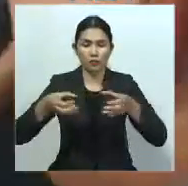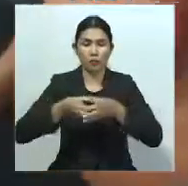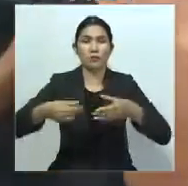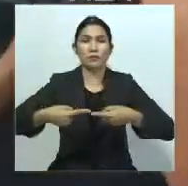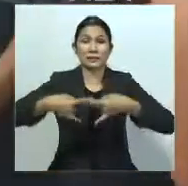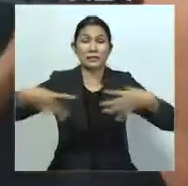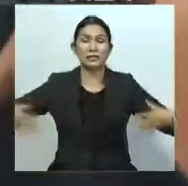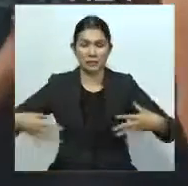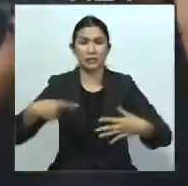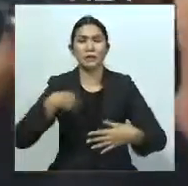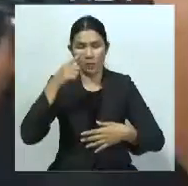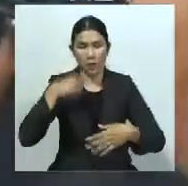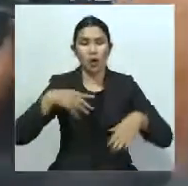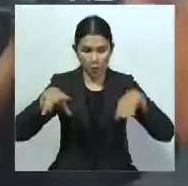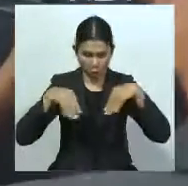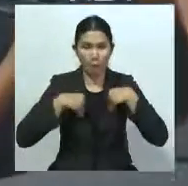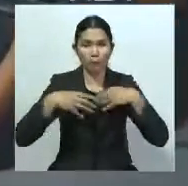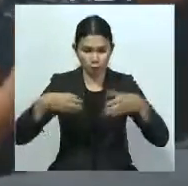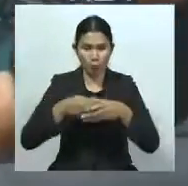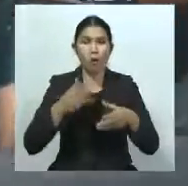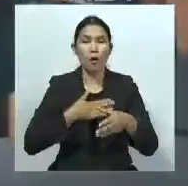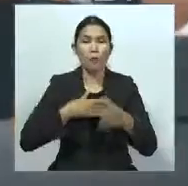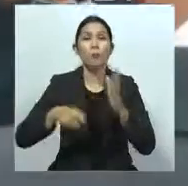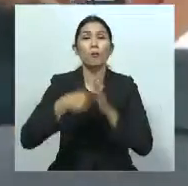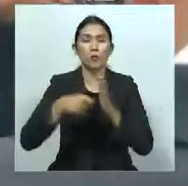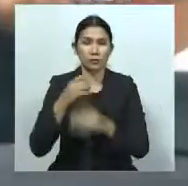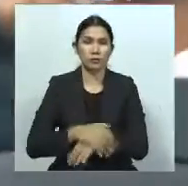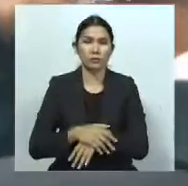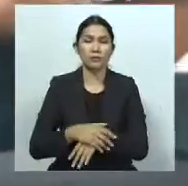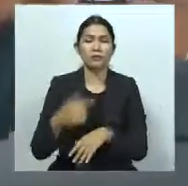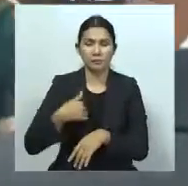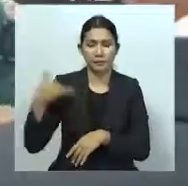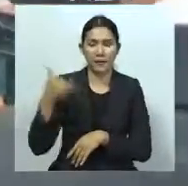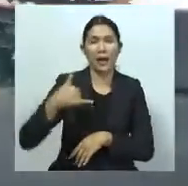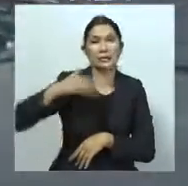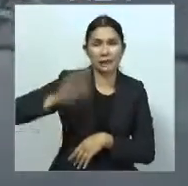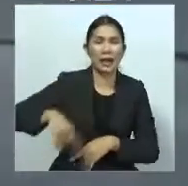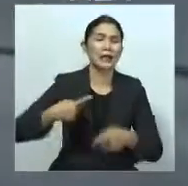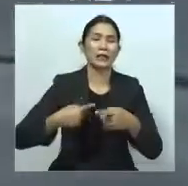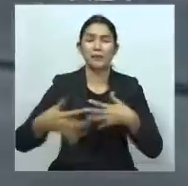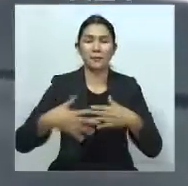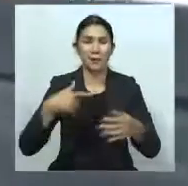หน้านี้เพราะยอมรับในบทบาทของตัวเอง มาช้าแต่ก็มานะฮะ ใช่